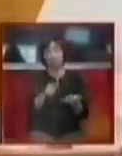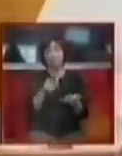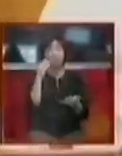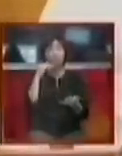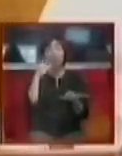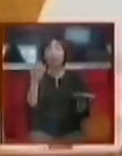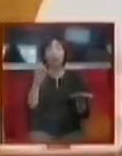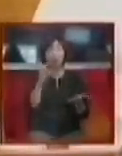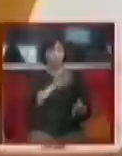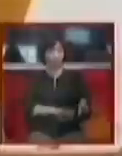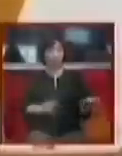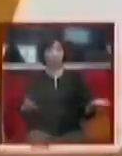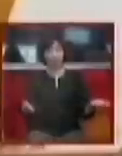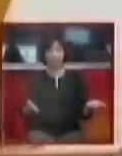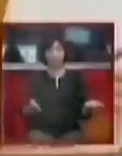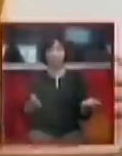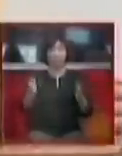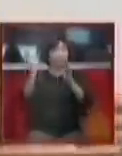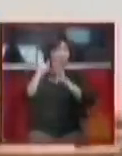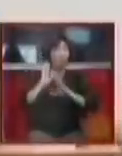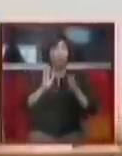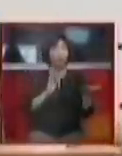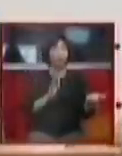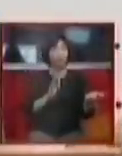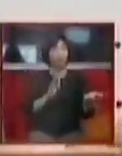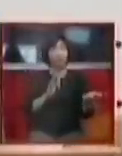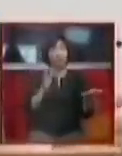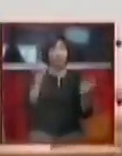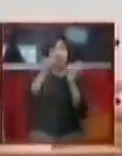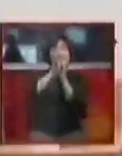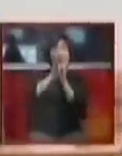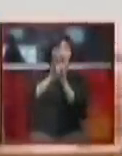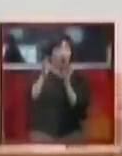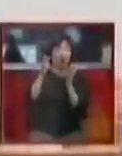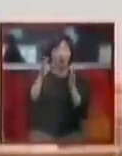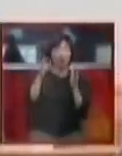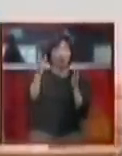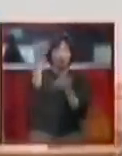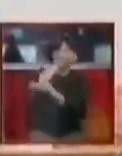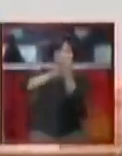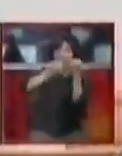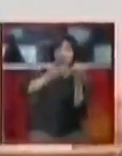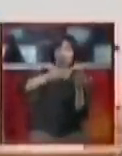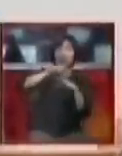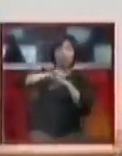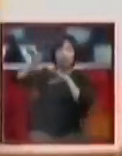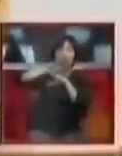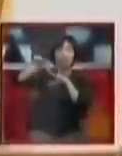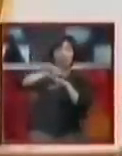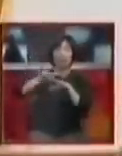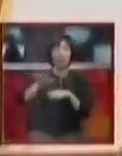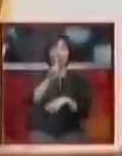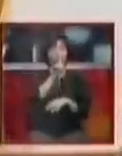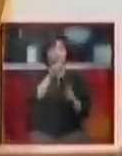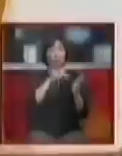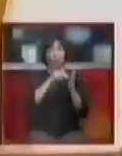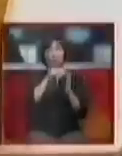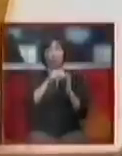483,862 liters ng cocoa water ang inuluwas natin. Umangat po ito ng